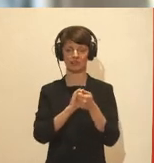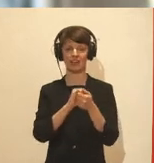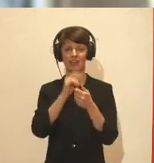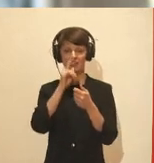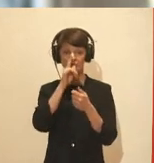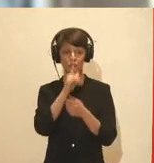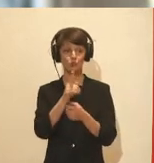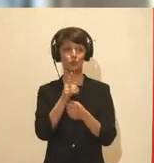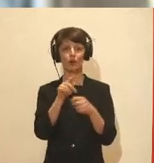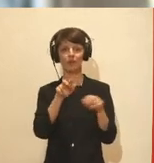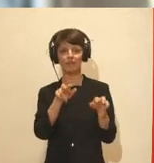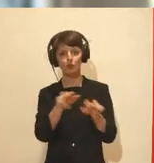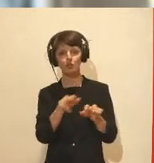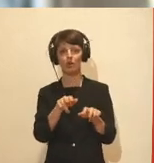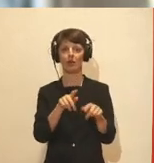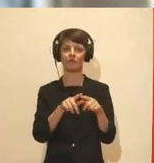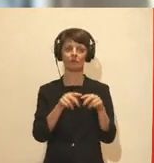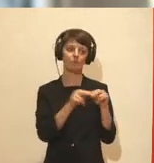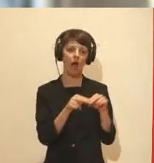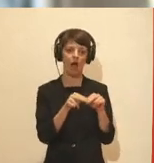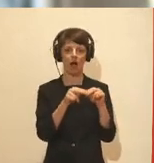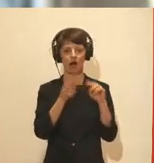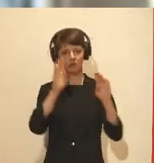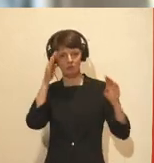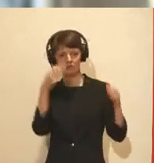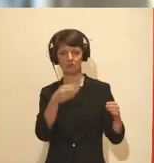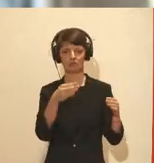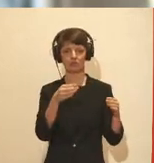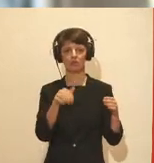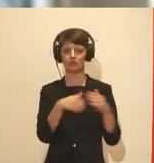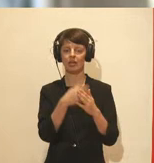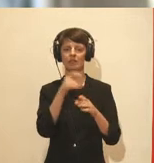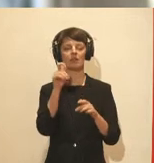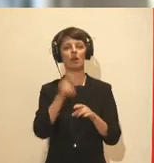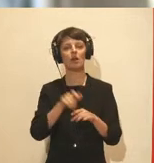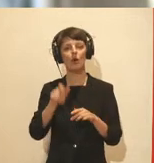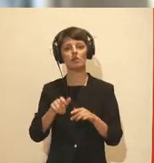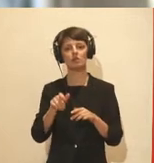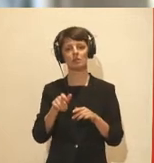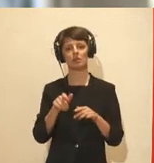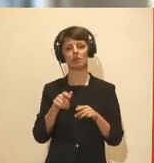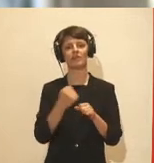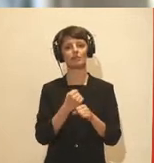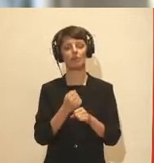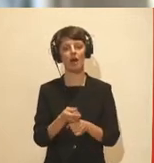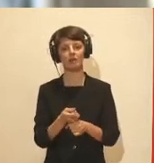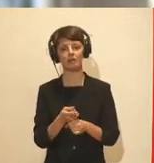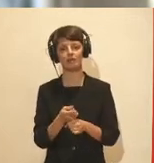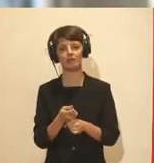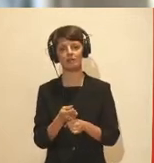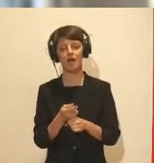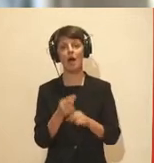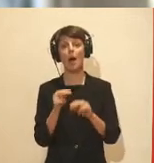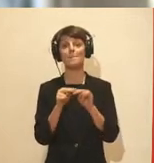gmx and markets dürfte tennessee tourism organization